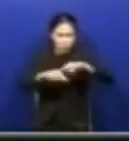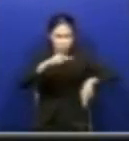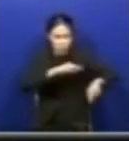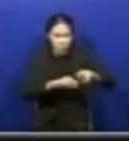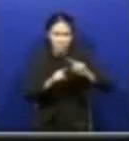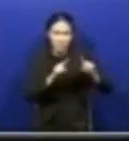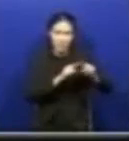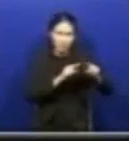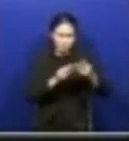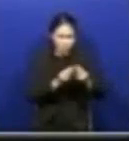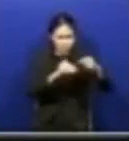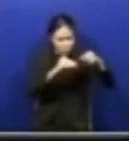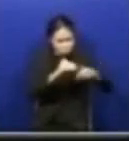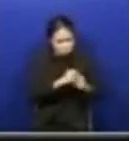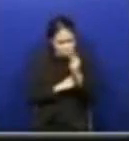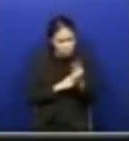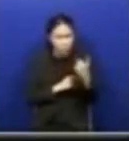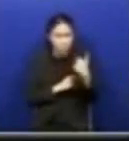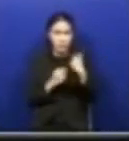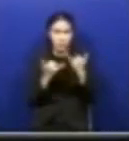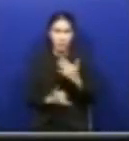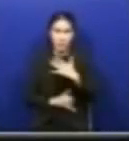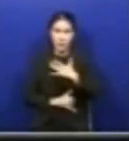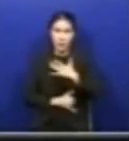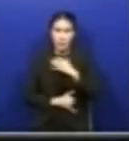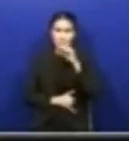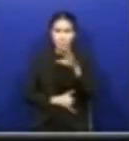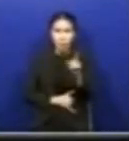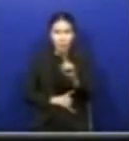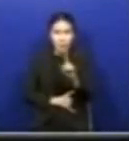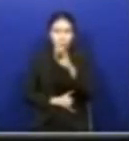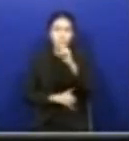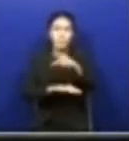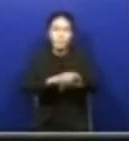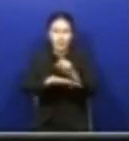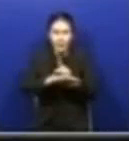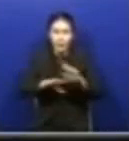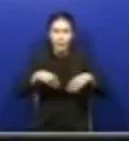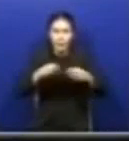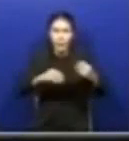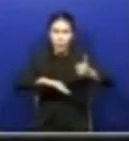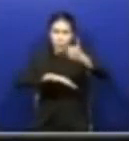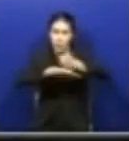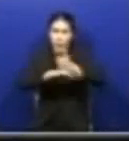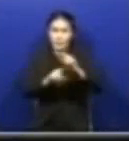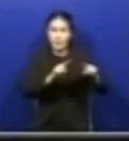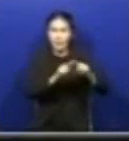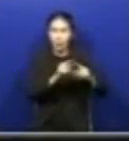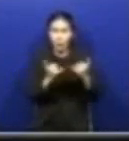อกผมก็อยากจะกราบเรียนท่านประธานผ่านไปยังผู้มีอำนาจเรื่องกรรมาธิ